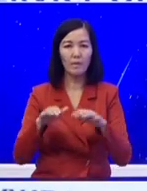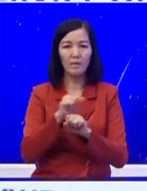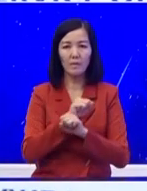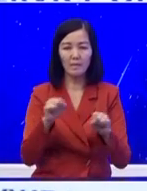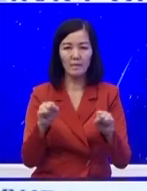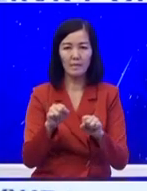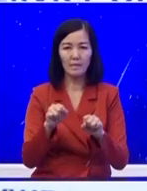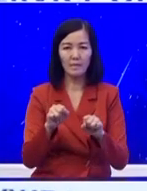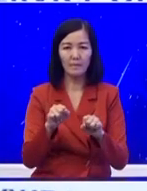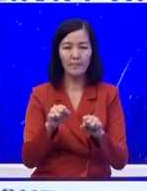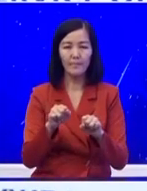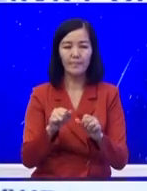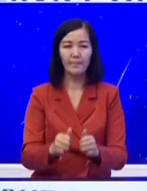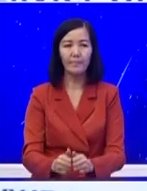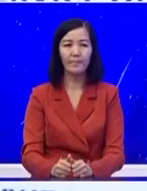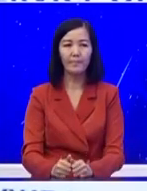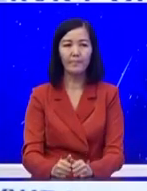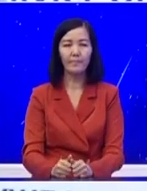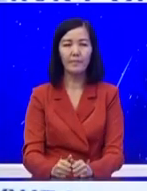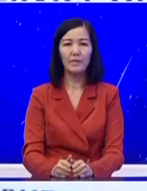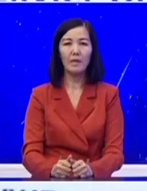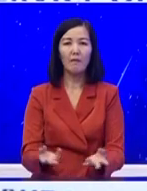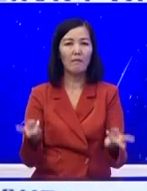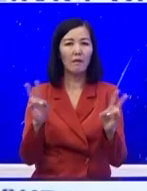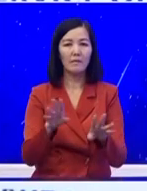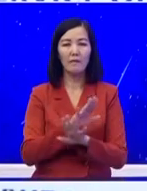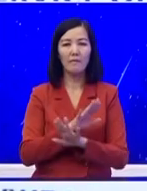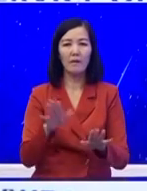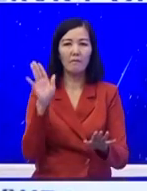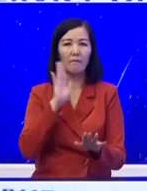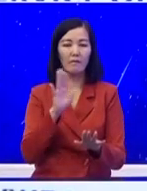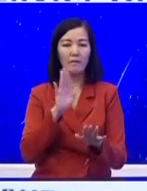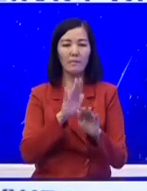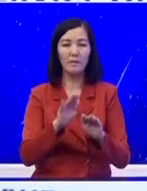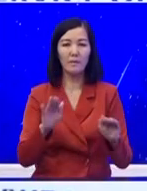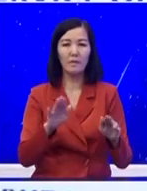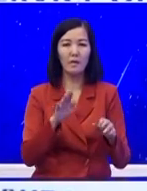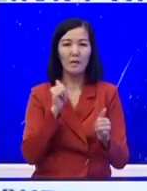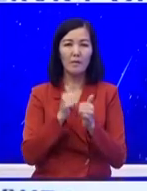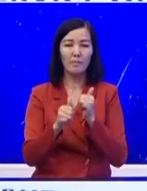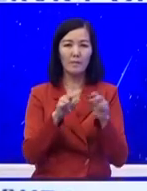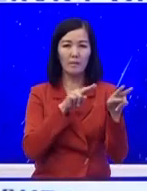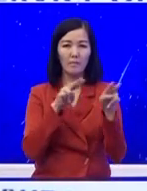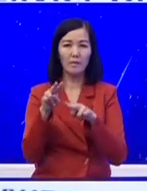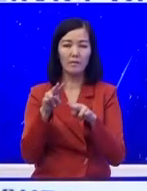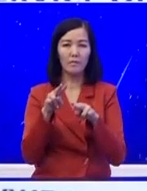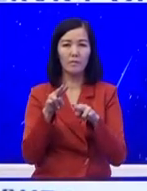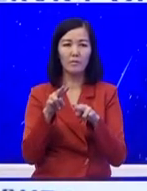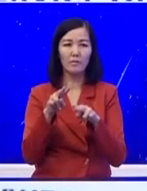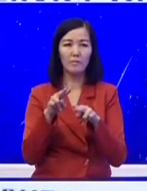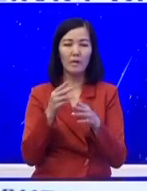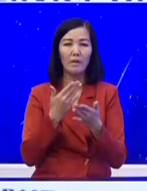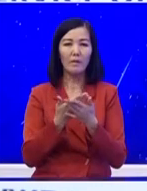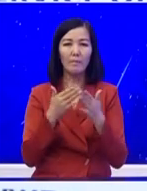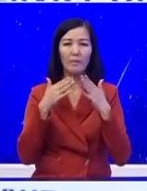буи и знаки ограждения. Не оставляйте, находясь у воды, детей без присмотра. Не подплывайте близко идущим